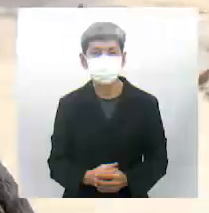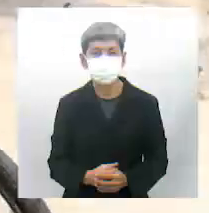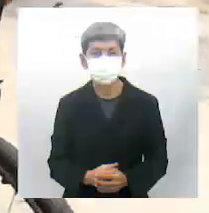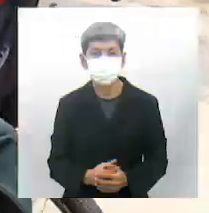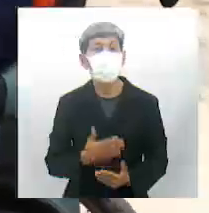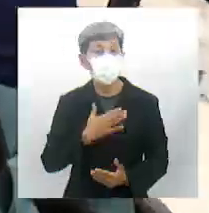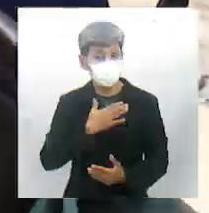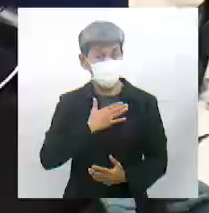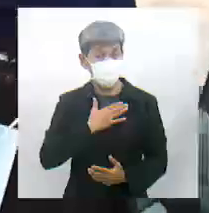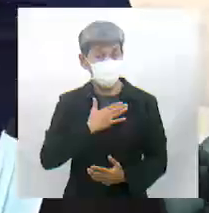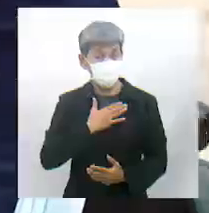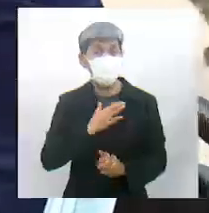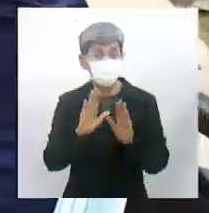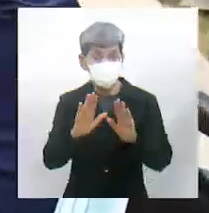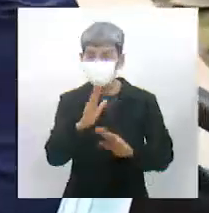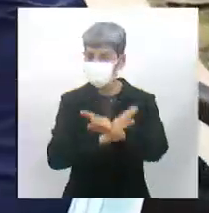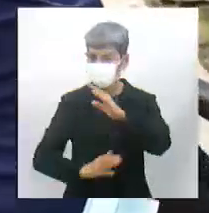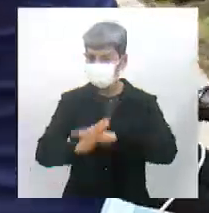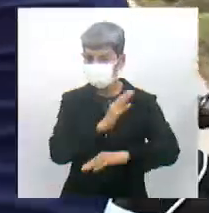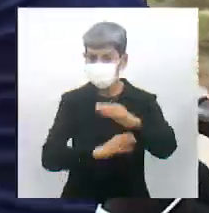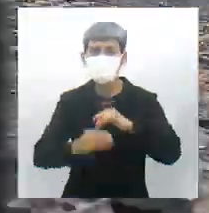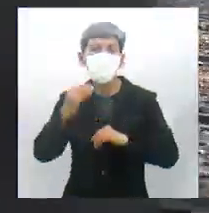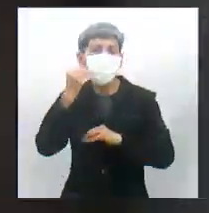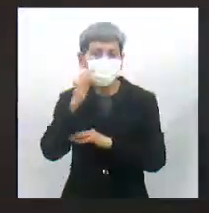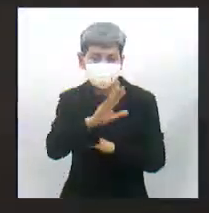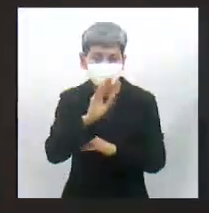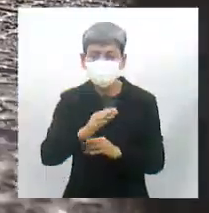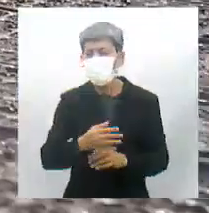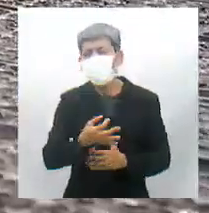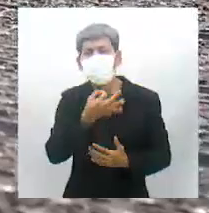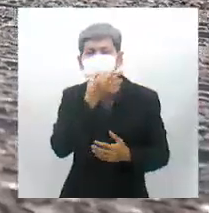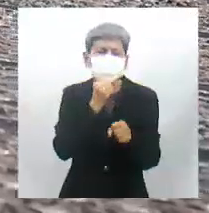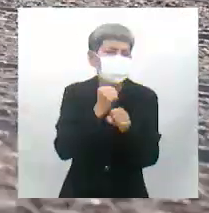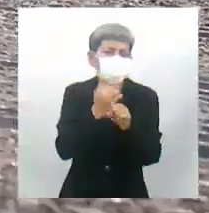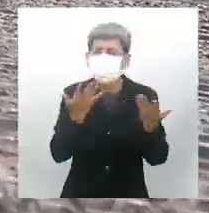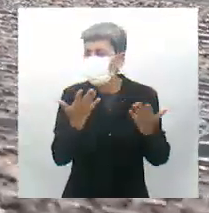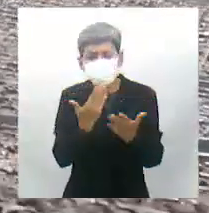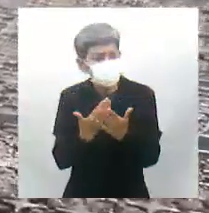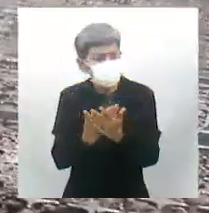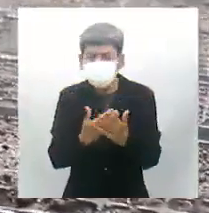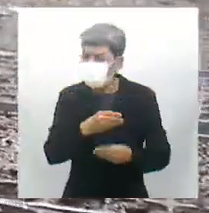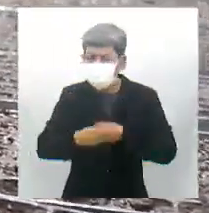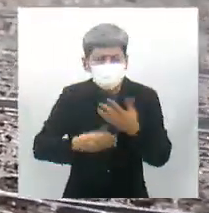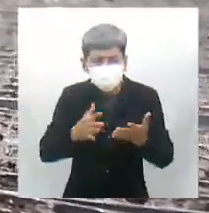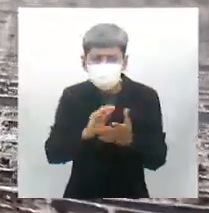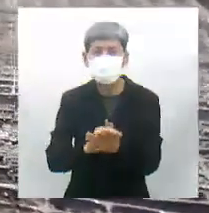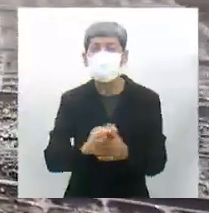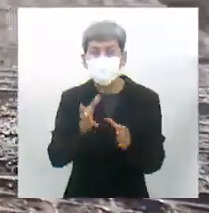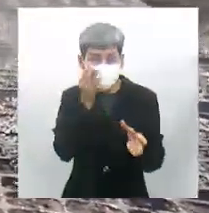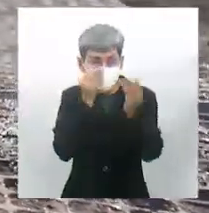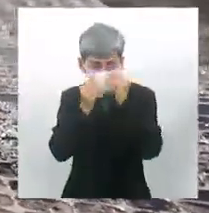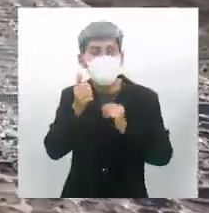ผมก็ฝากไปถึงผู้พิการที่อยู่ที่บ้านที่ไม่มีรายได้อะไรนะครับมาเรียนรู้กับสมา